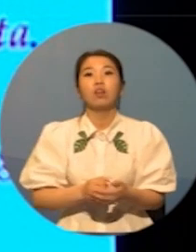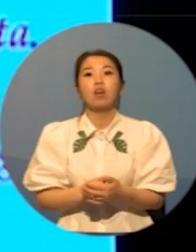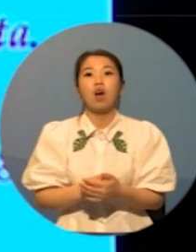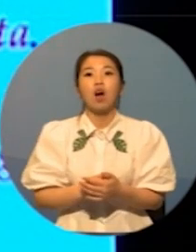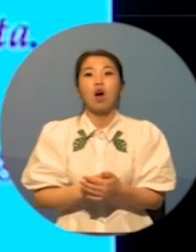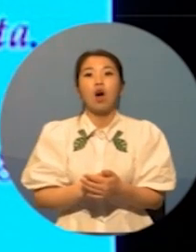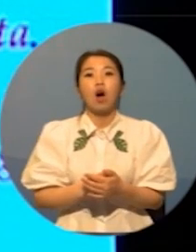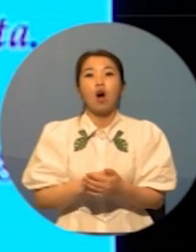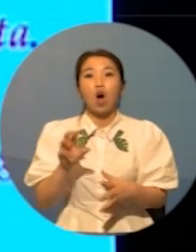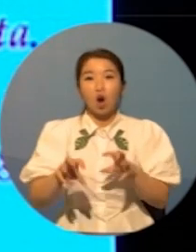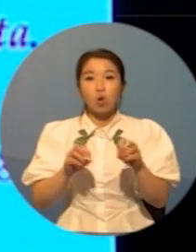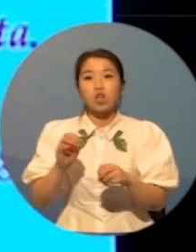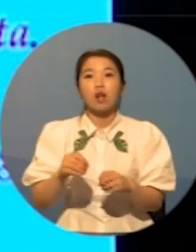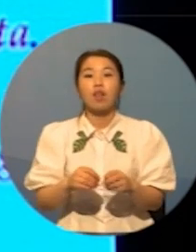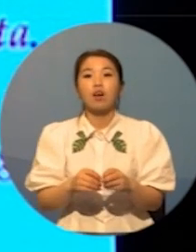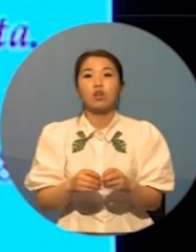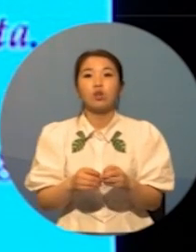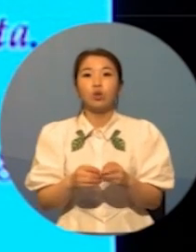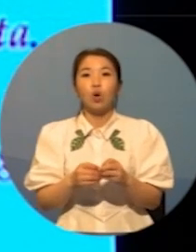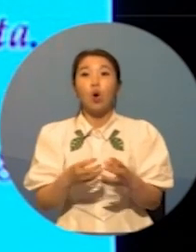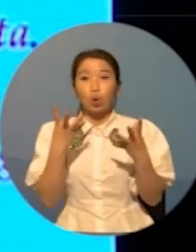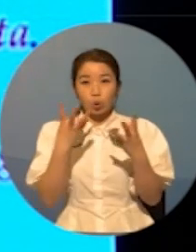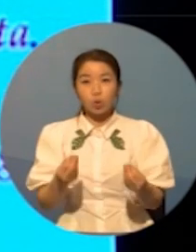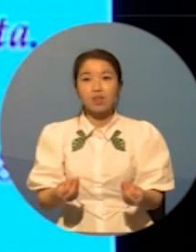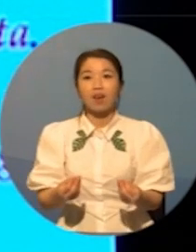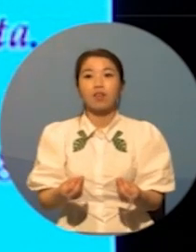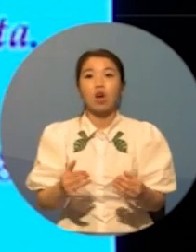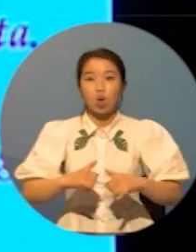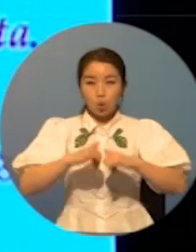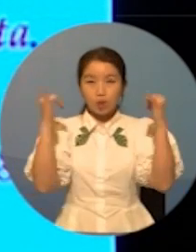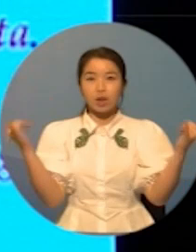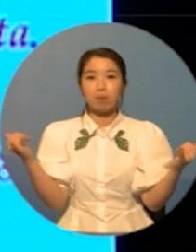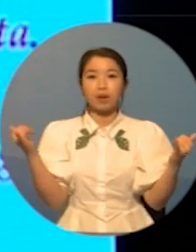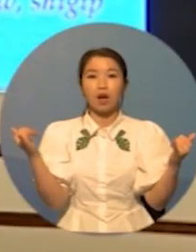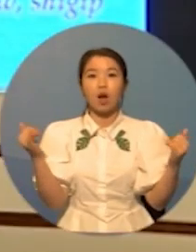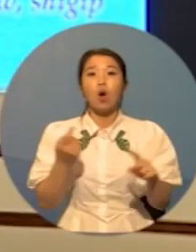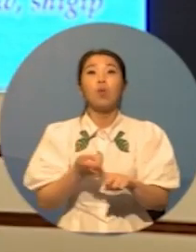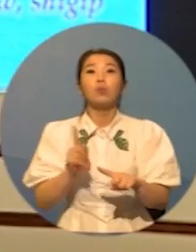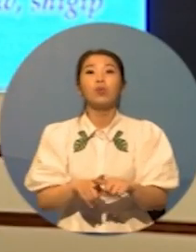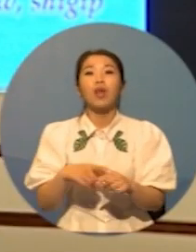Қауашалар күн сайын рауажыланбақта. Мұнда атауыш фейіл рауажыланбақта.